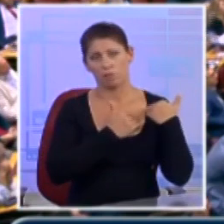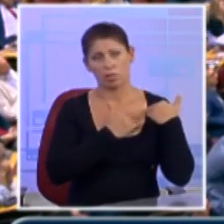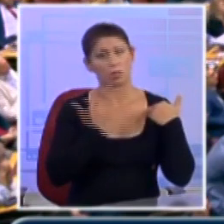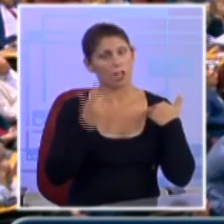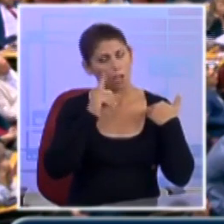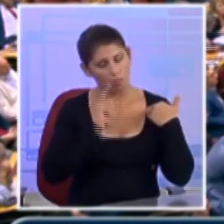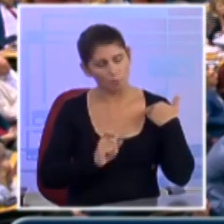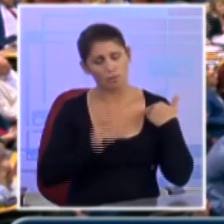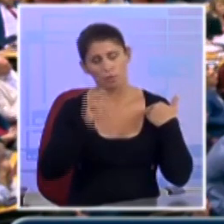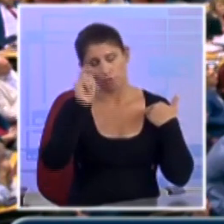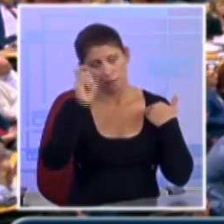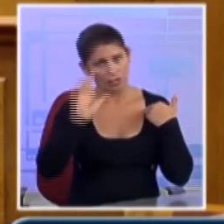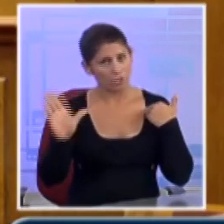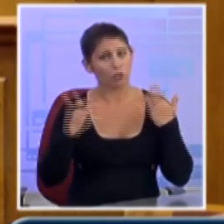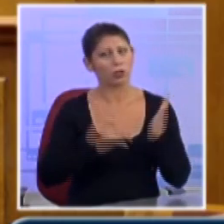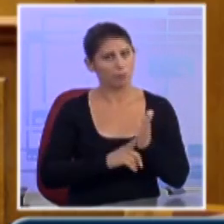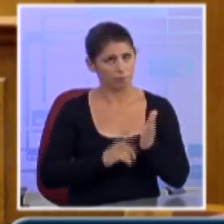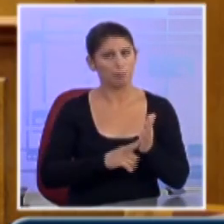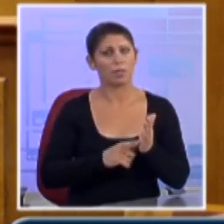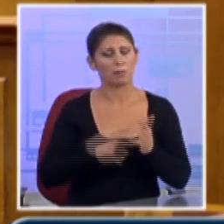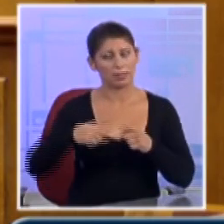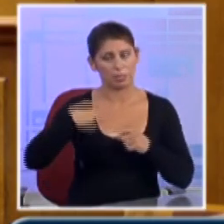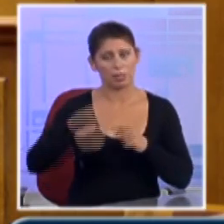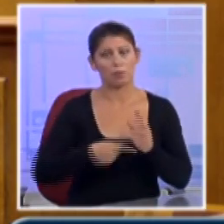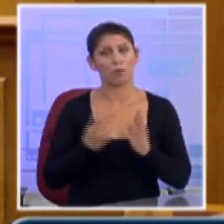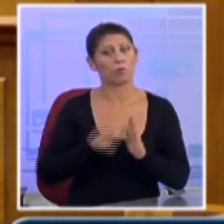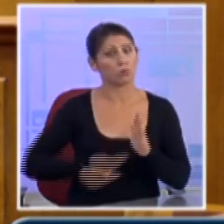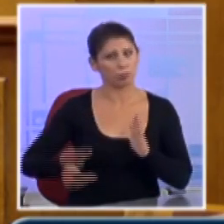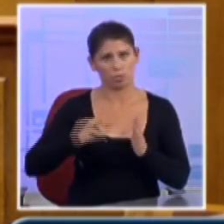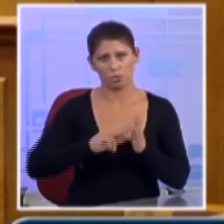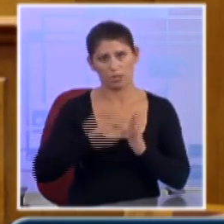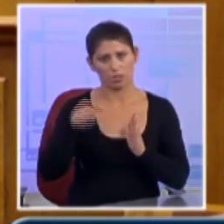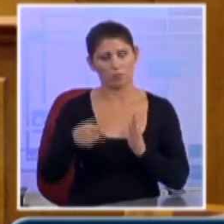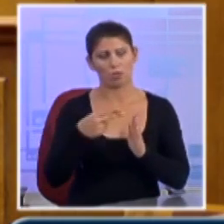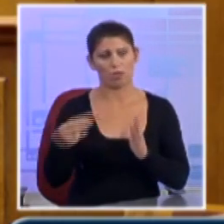οφείλω να το ομολογήσω ότι πρέπει να είμαστε την επόμενη φορά πιο προσεκτικοί ως προς αυτό.